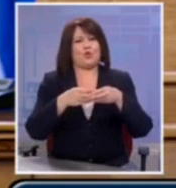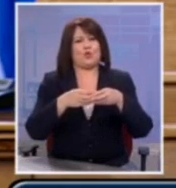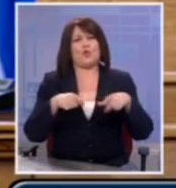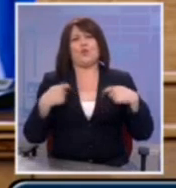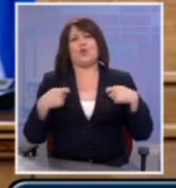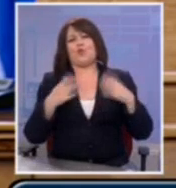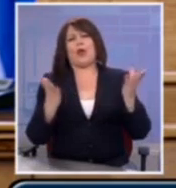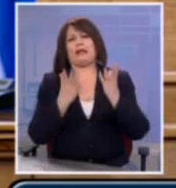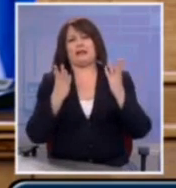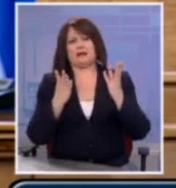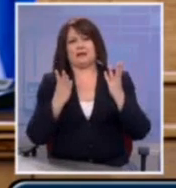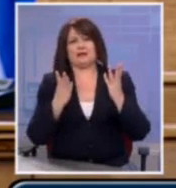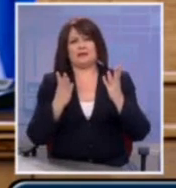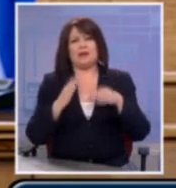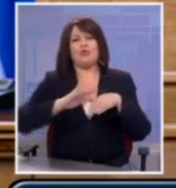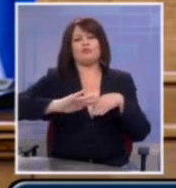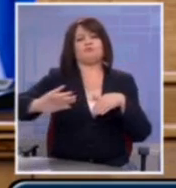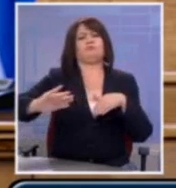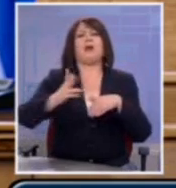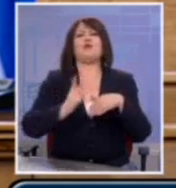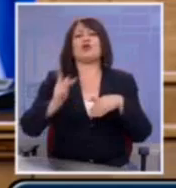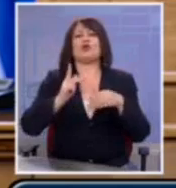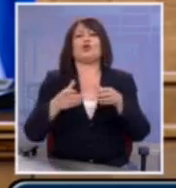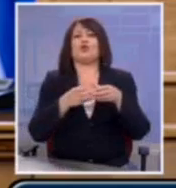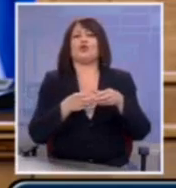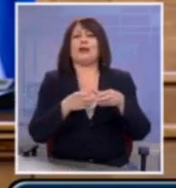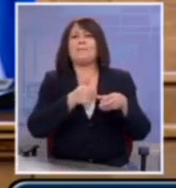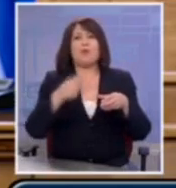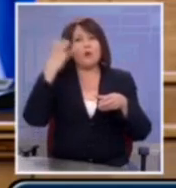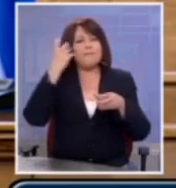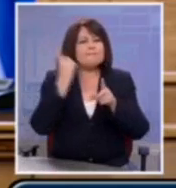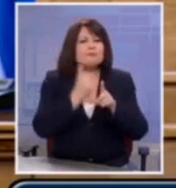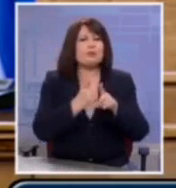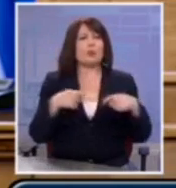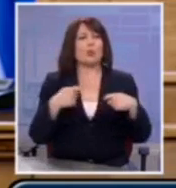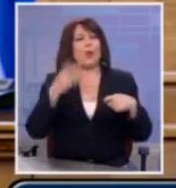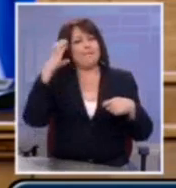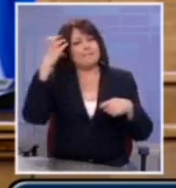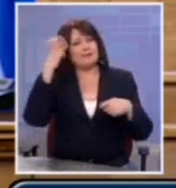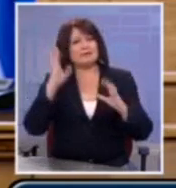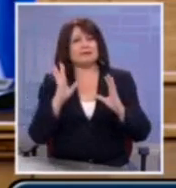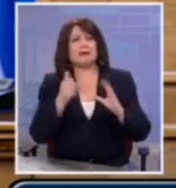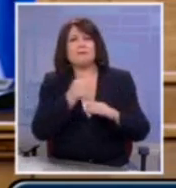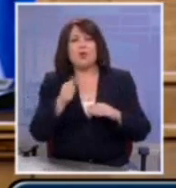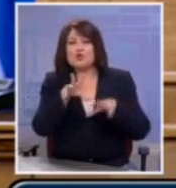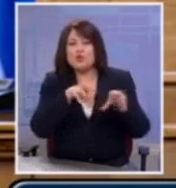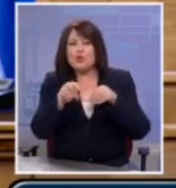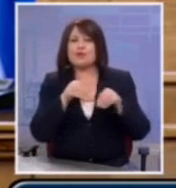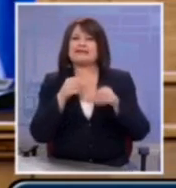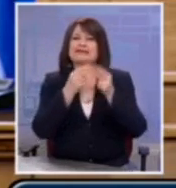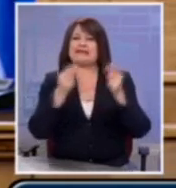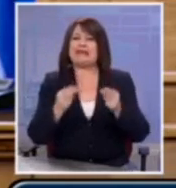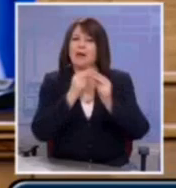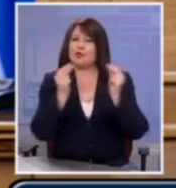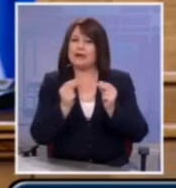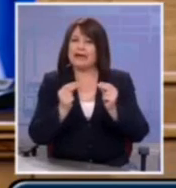και αποστηρωμένη από την κοινωνία. Μια ελίτ που μόνο αυτή έχει πρόσβαση τόσο στα στοιχεία όσο και στα